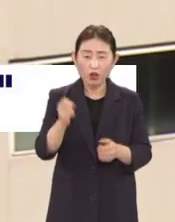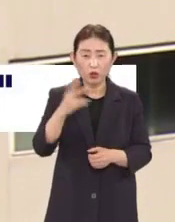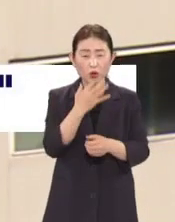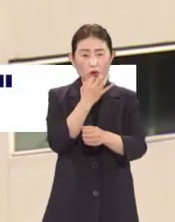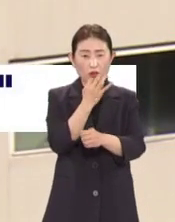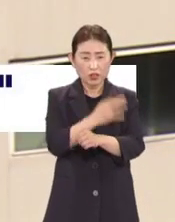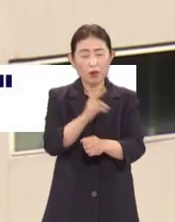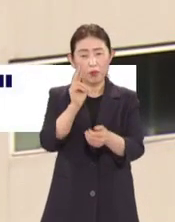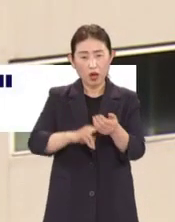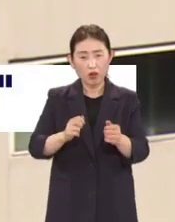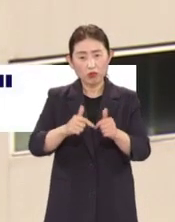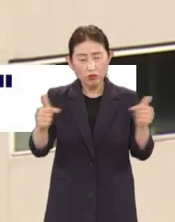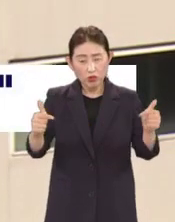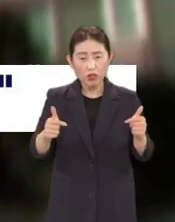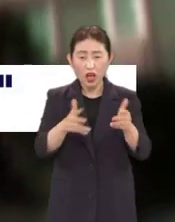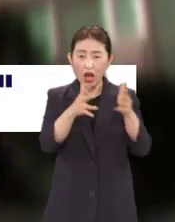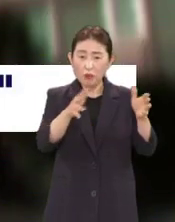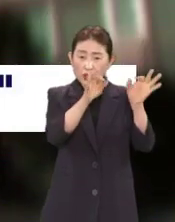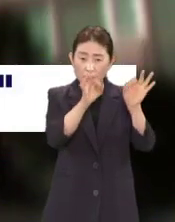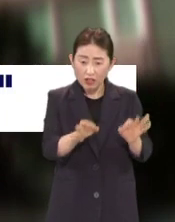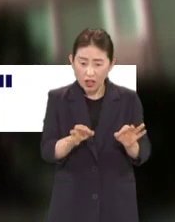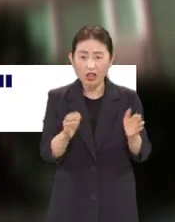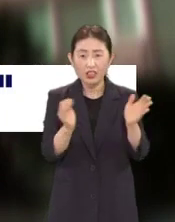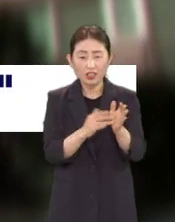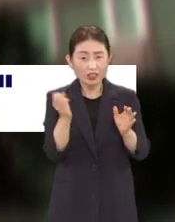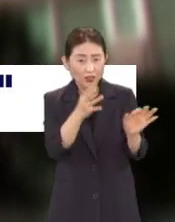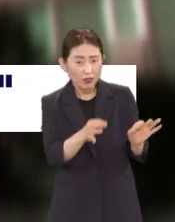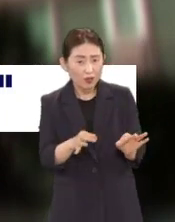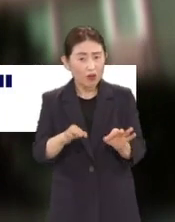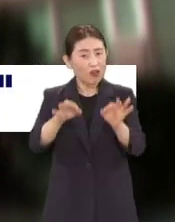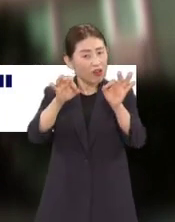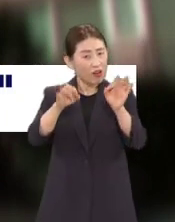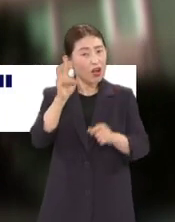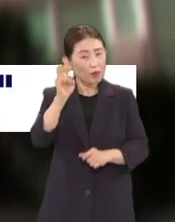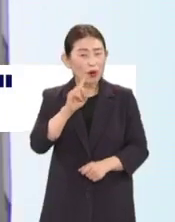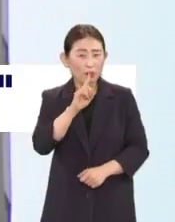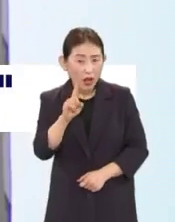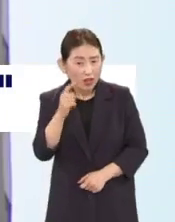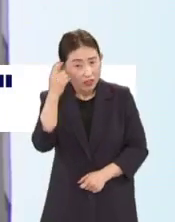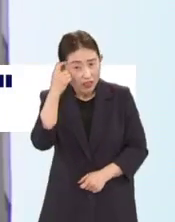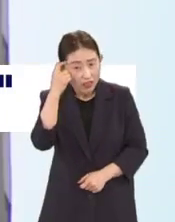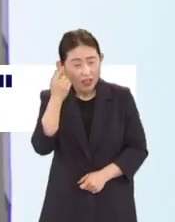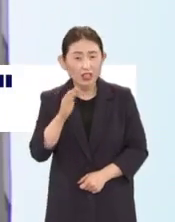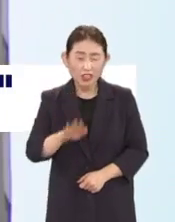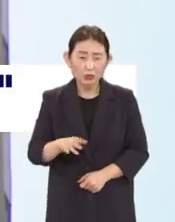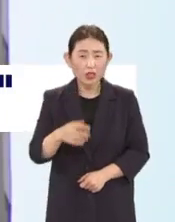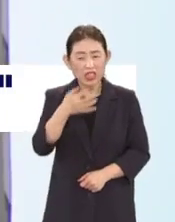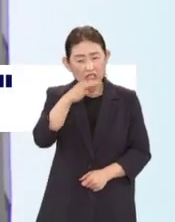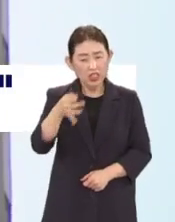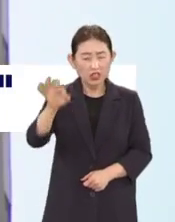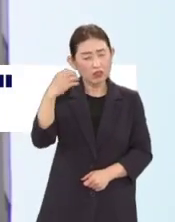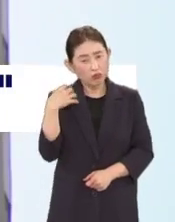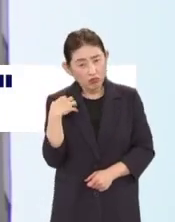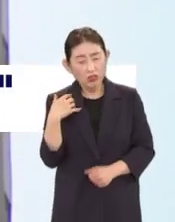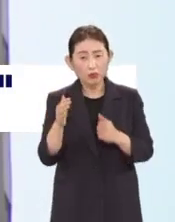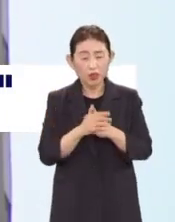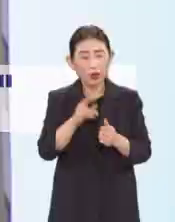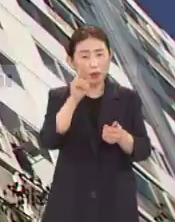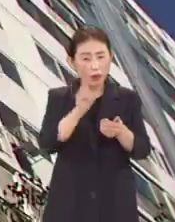나타나고 있다며 집값이 바닥을 다진 것 아니냐는 해석을 내놓고 있지만 금리 부담이 여전해서